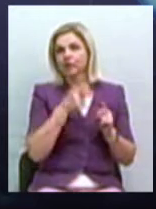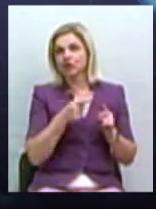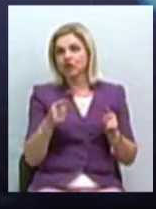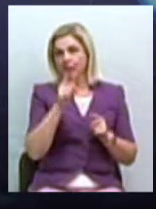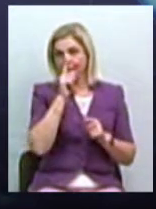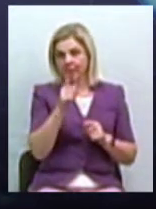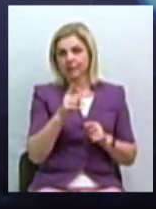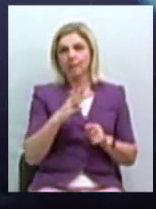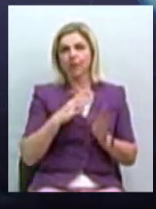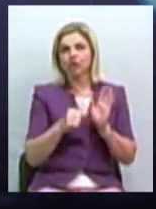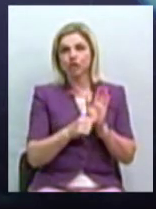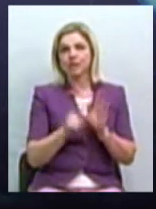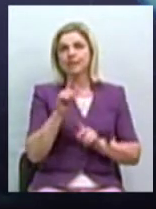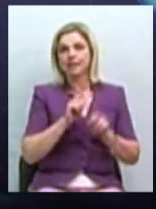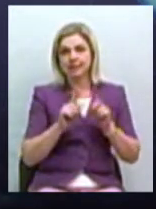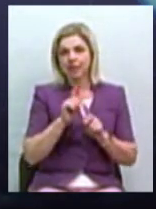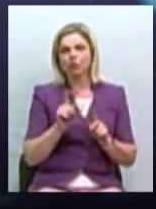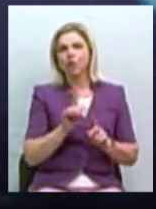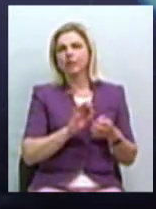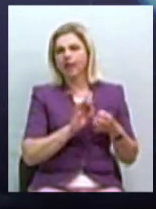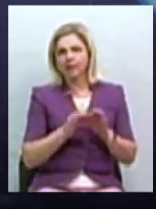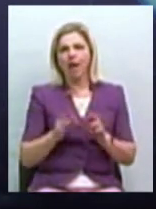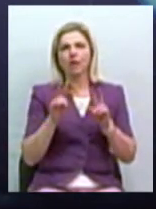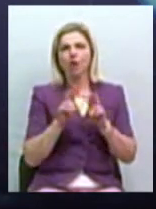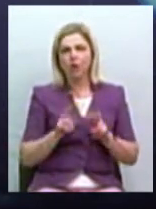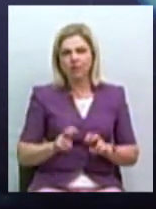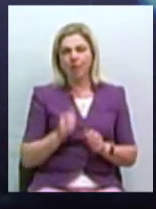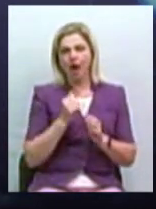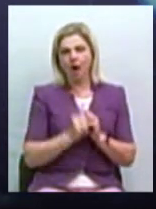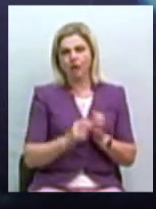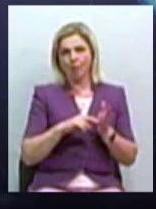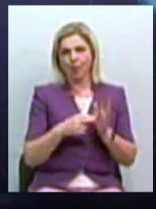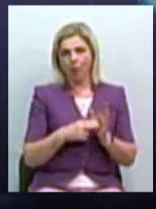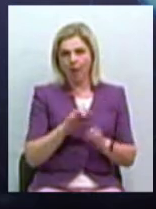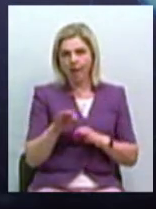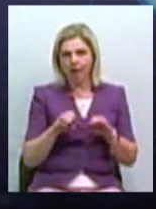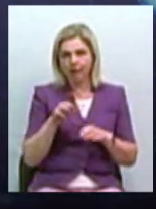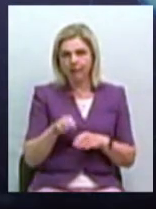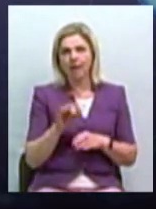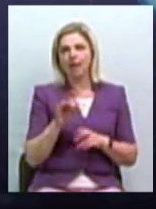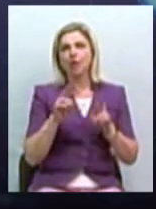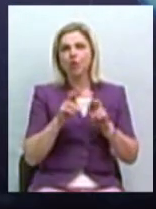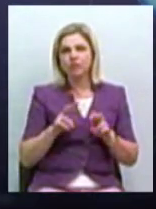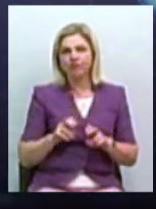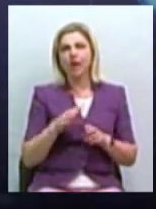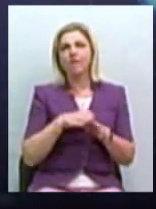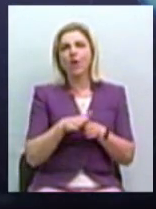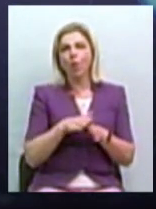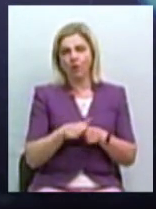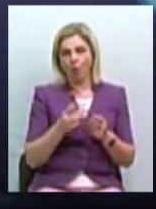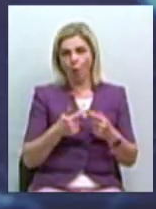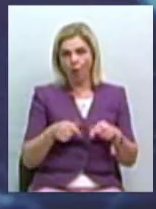було 6 засідань, які детально розглядали кожні проєкти і розглядали також виконавчі органи дані проєкти.